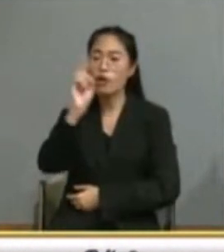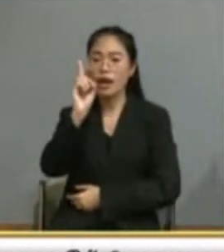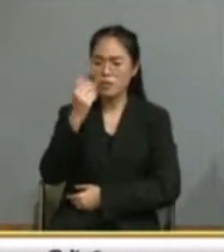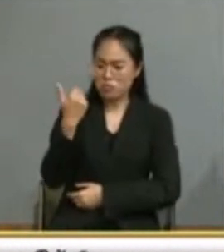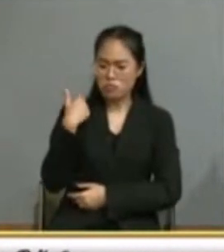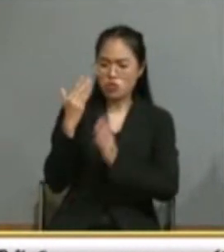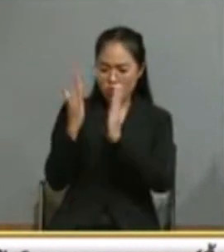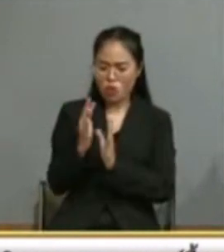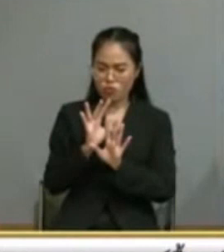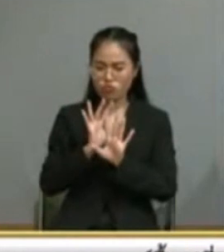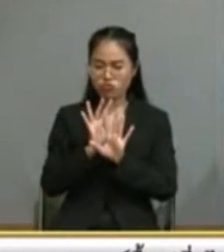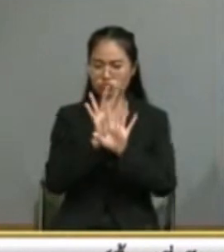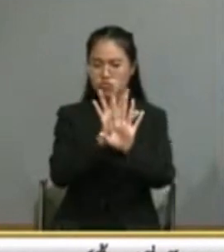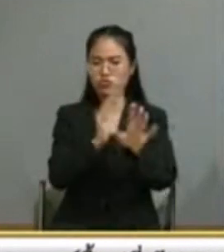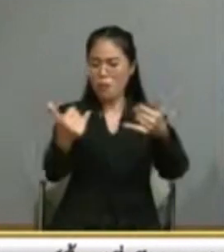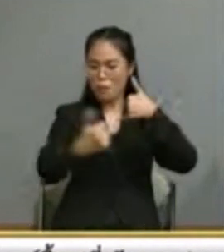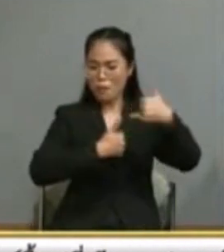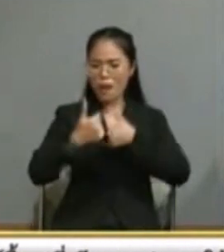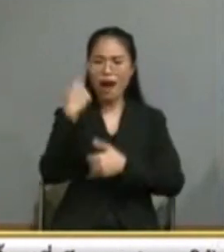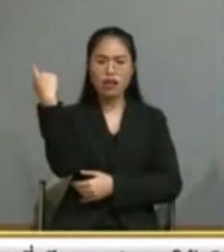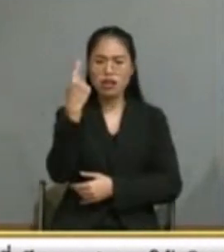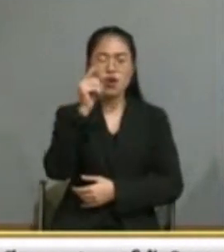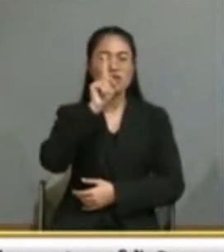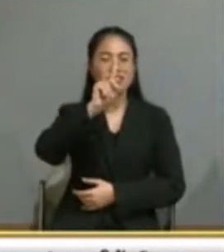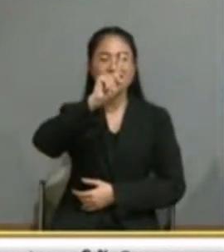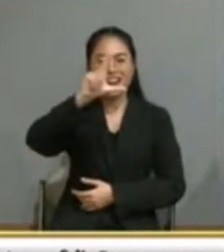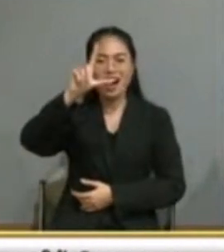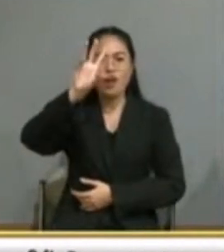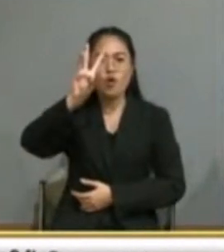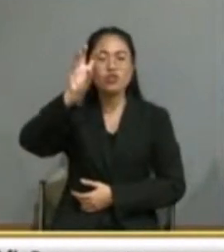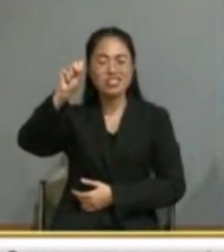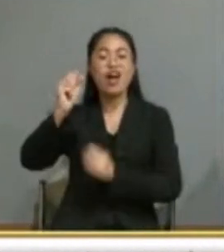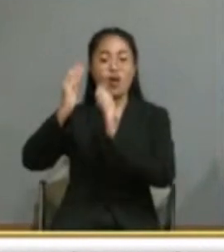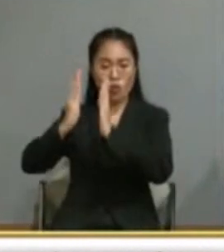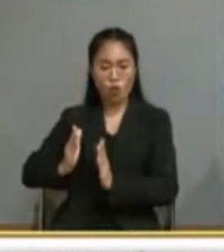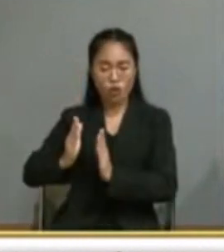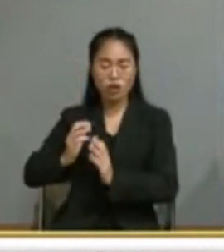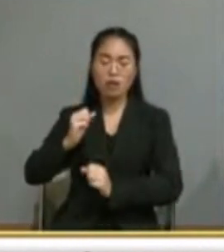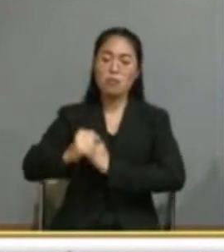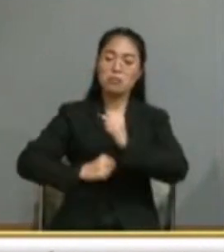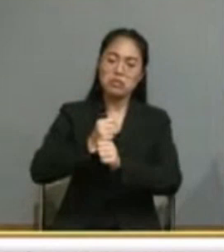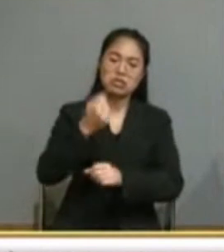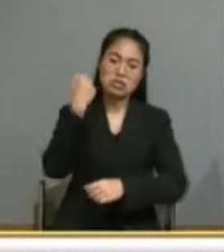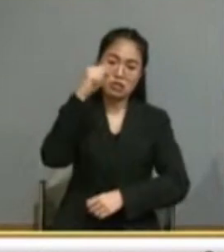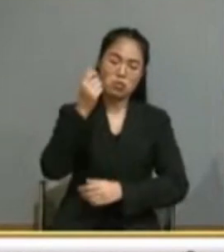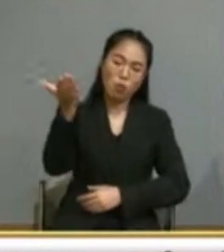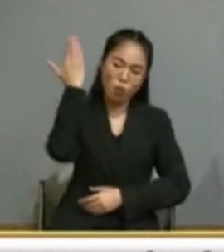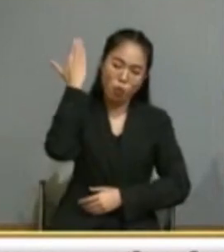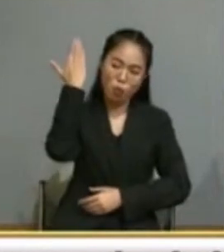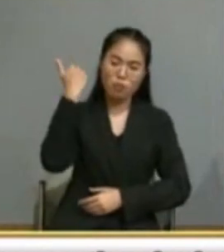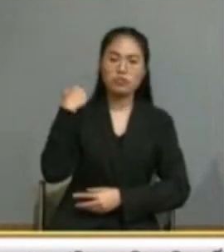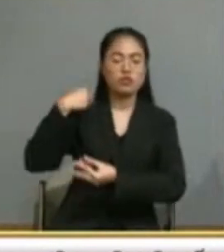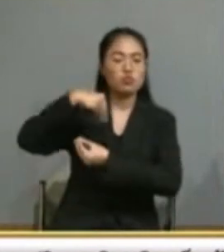ท้องเที่วผู้มาเยี่ยมเดอนพัฒลุงราว 1,660คนและสติติเยอหลั 10 ปีพบวามีอัตร GOOD